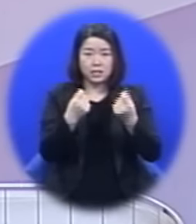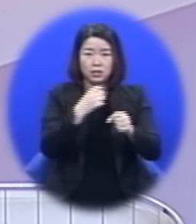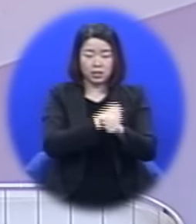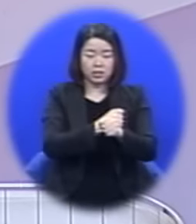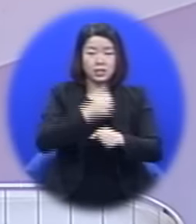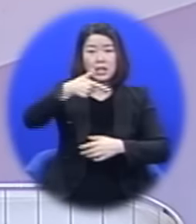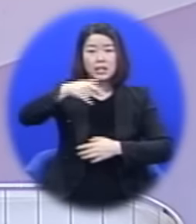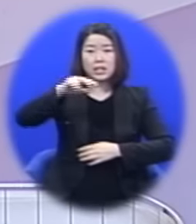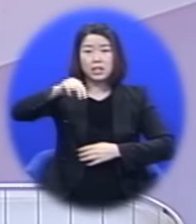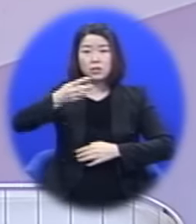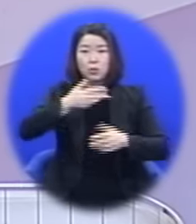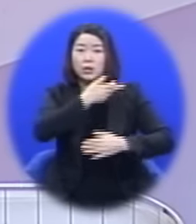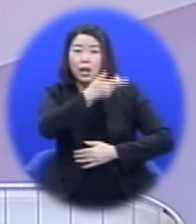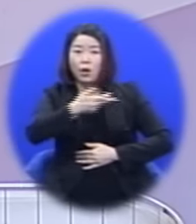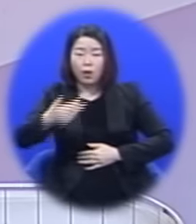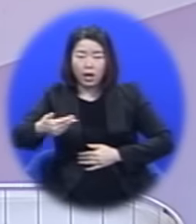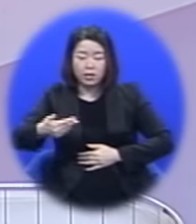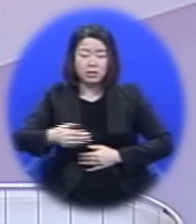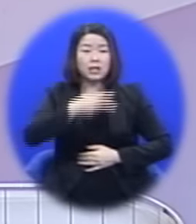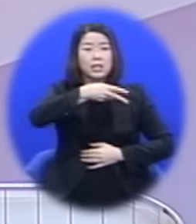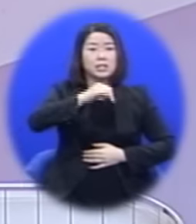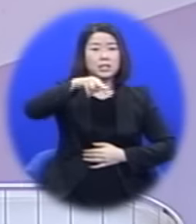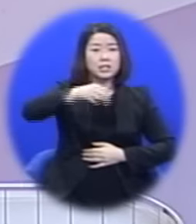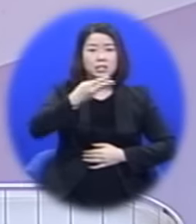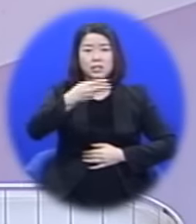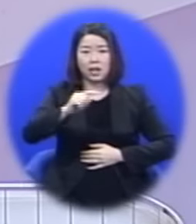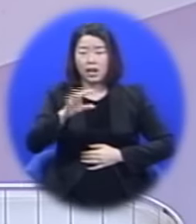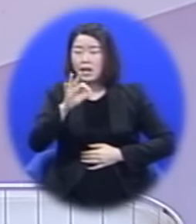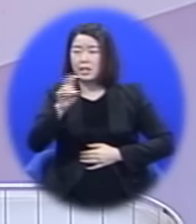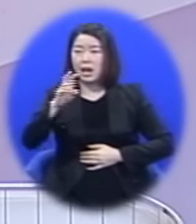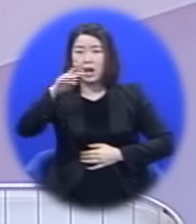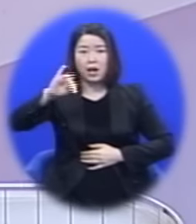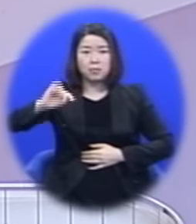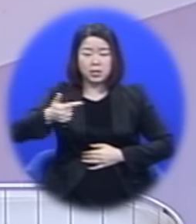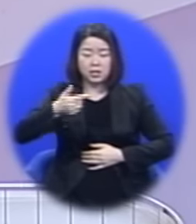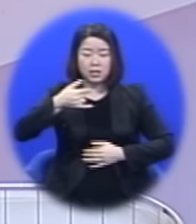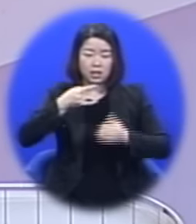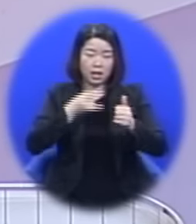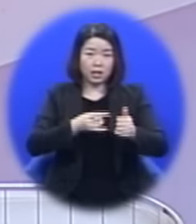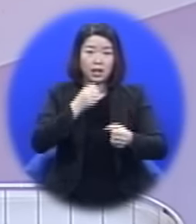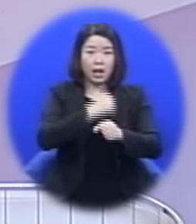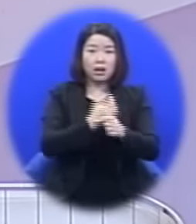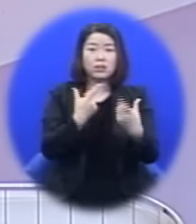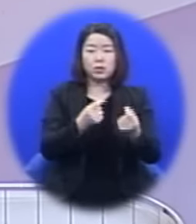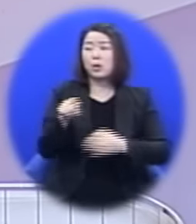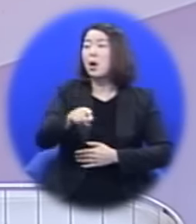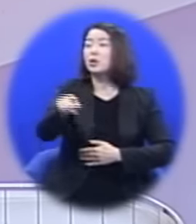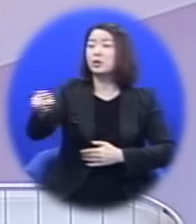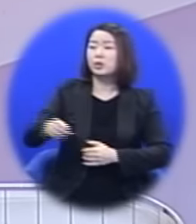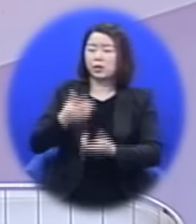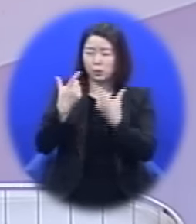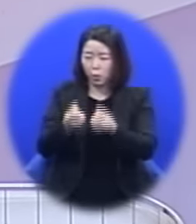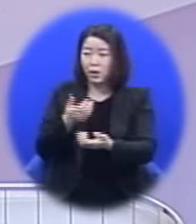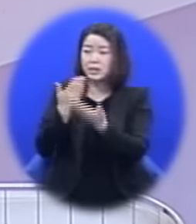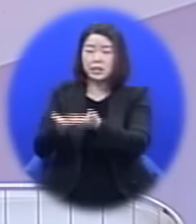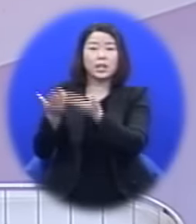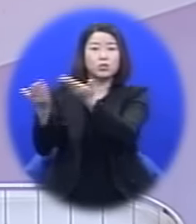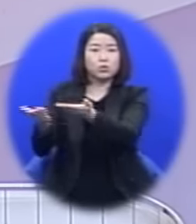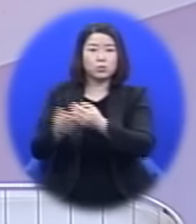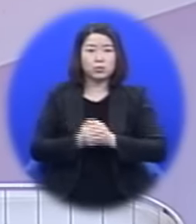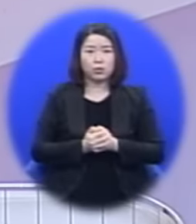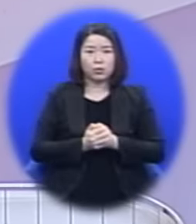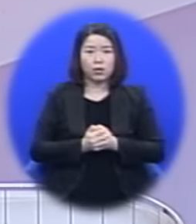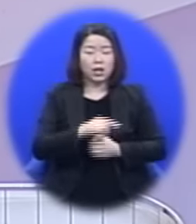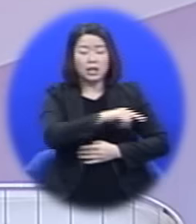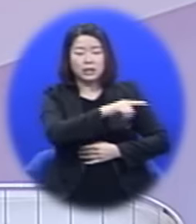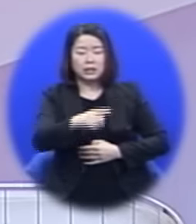기손강에서 시스라와 야빈에게 하신 것 같이 그들에게도 그렇게 해주십시오. 11절에 주님, 그들의